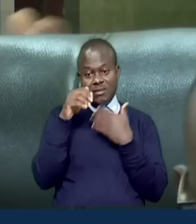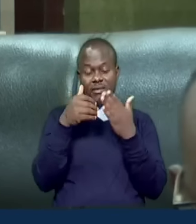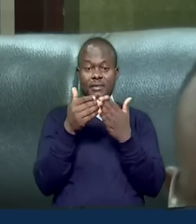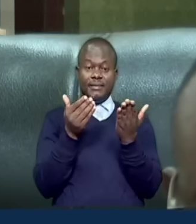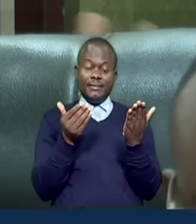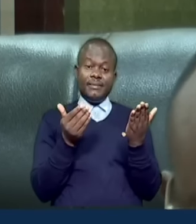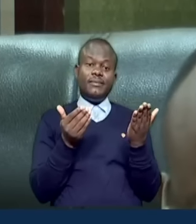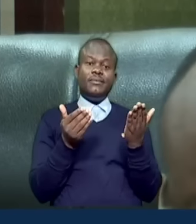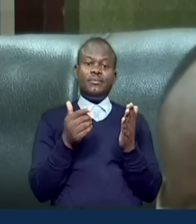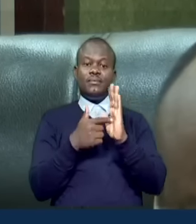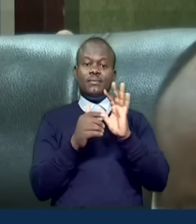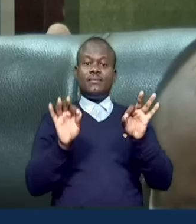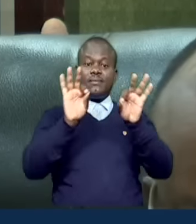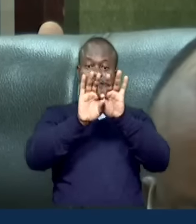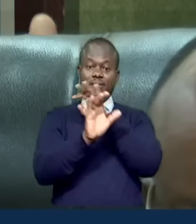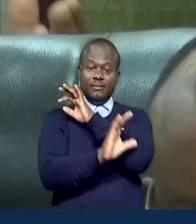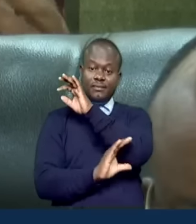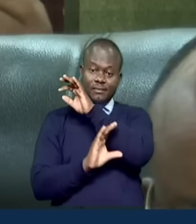n'agaciro z'igihugu